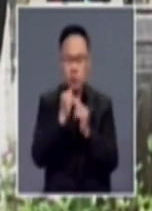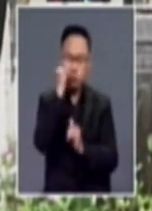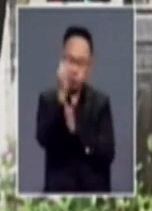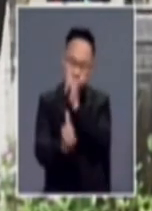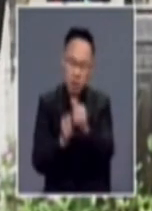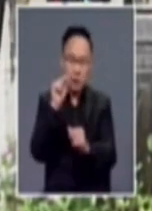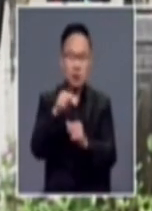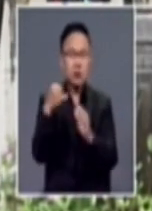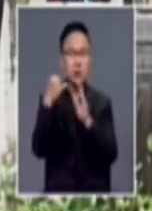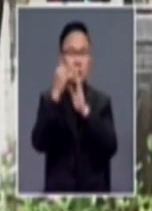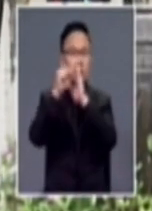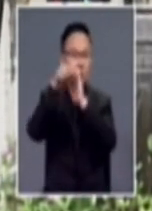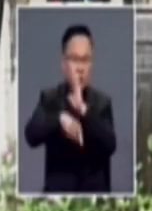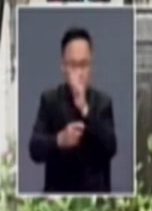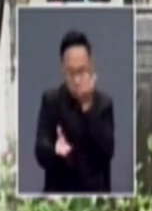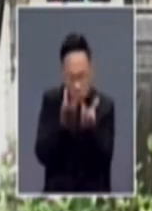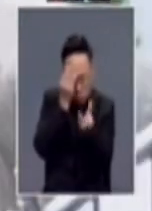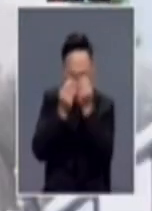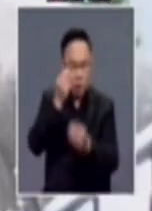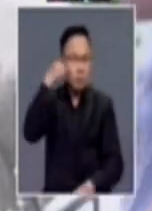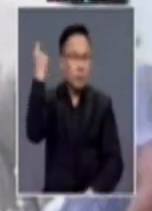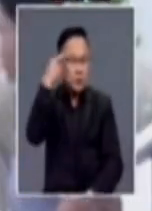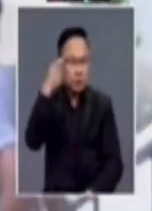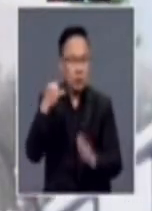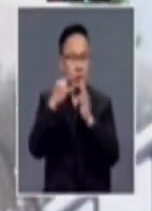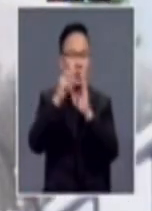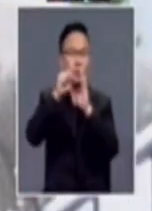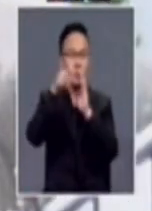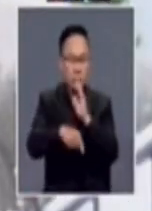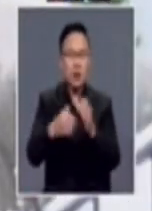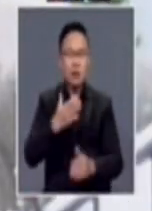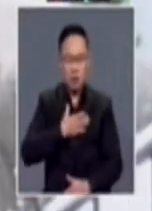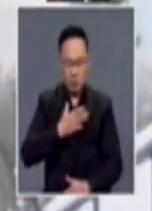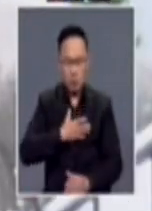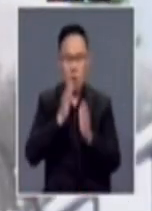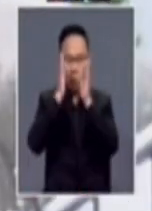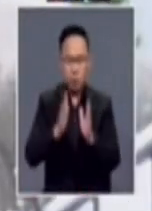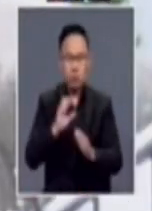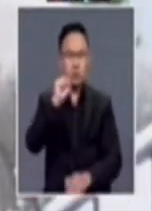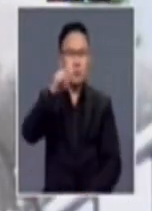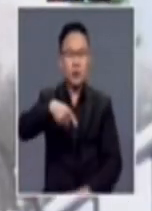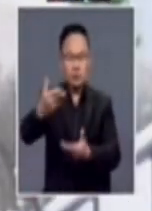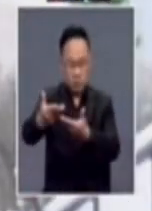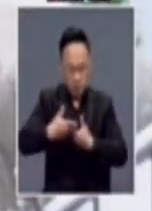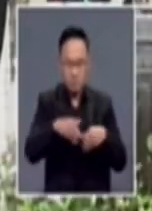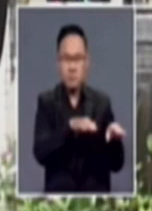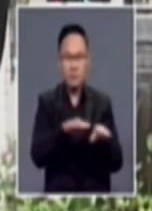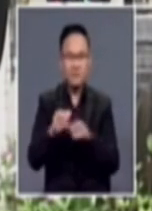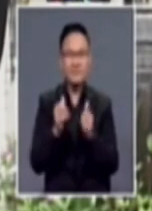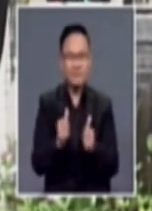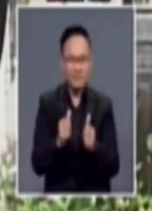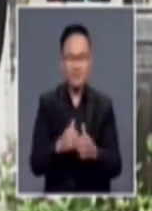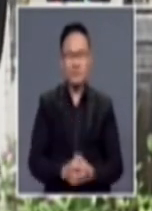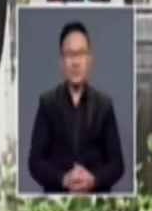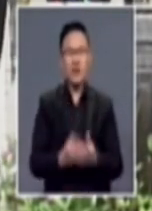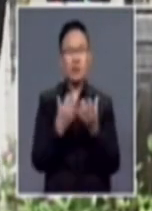ทางมาเที่ยวก็ดีมาศึกษาก็ดีในจังหวัดสุพรรณบุรีชาวจังหวัดสุพรรณบุรียินดีต้อนรับทุกท่านครับ ค่ะวันนี้นะ